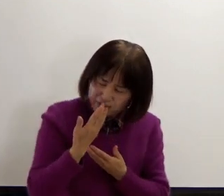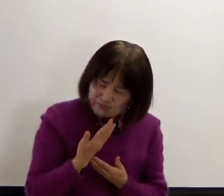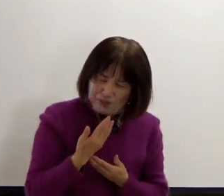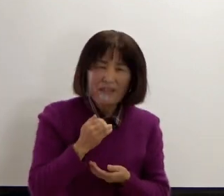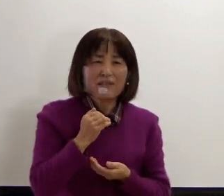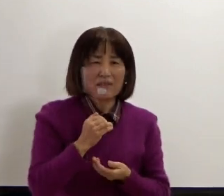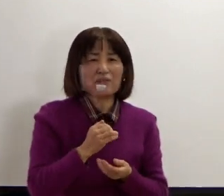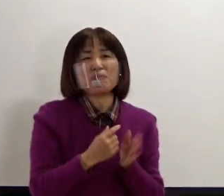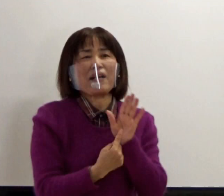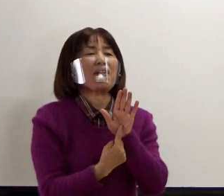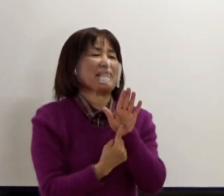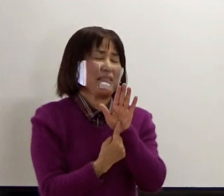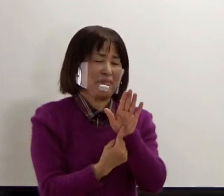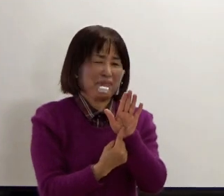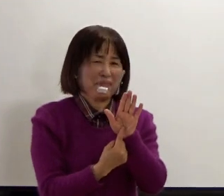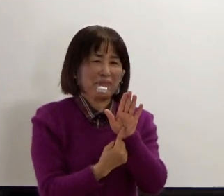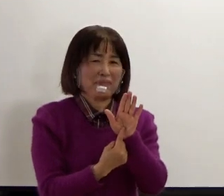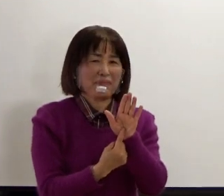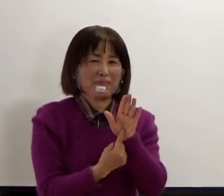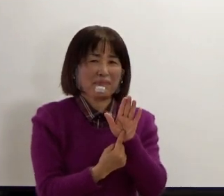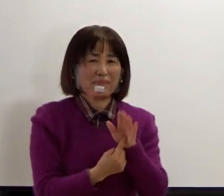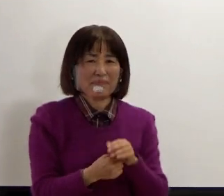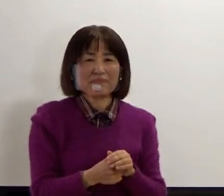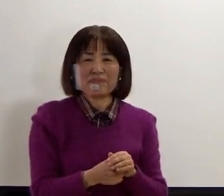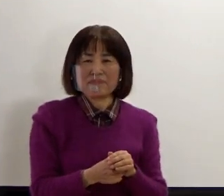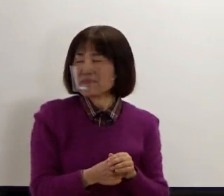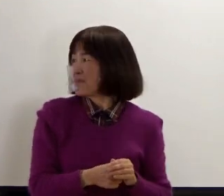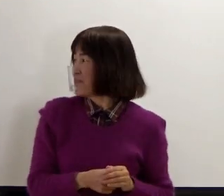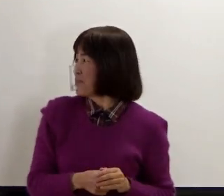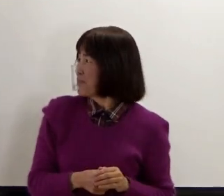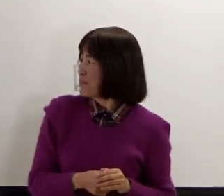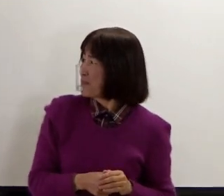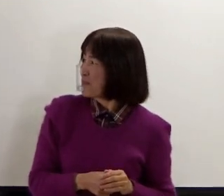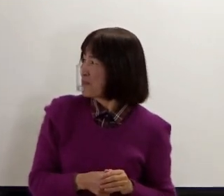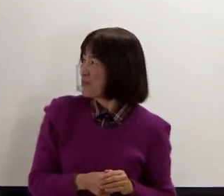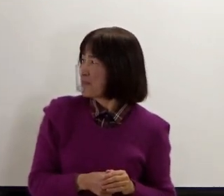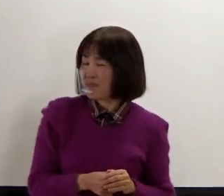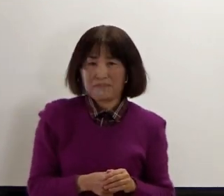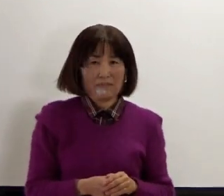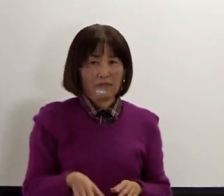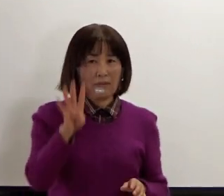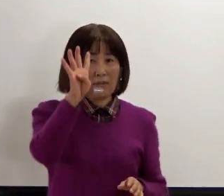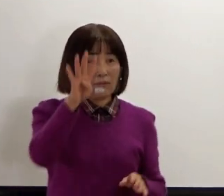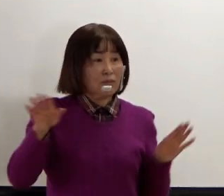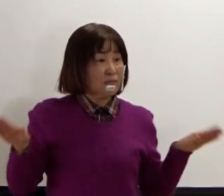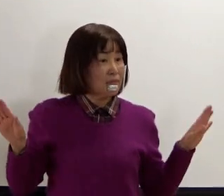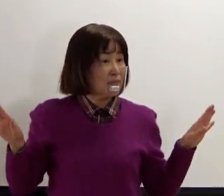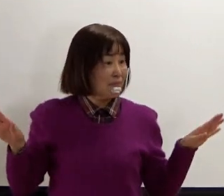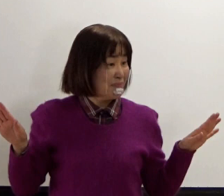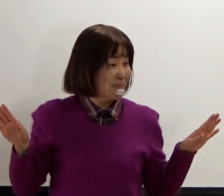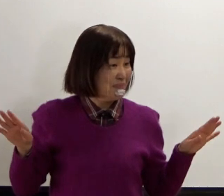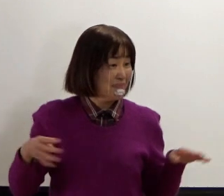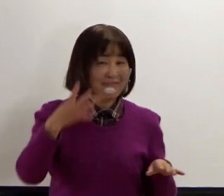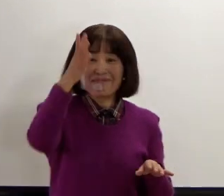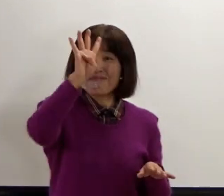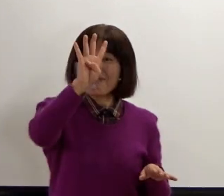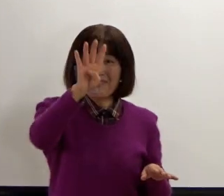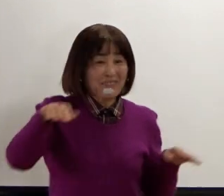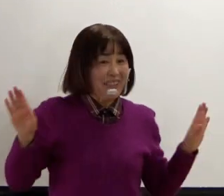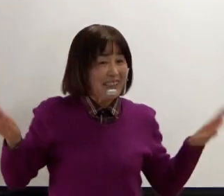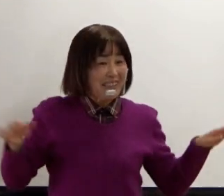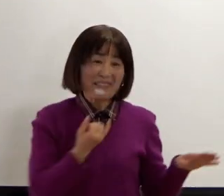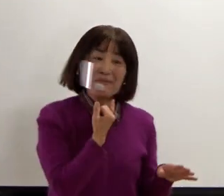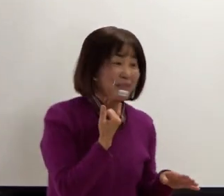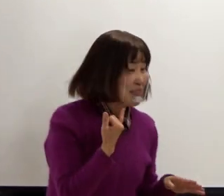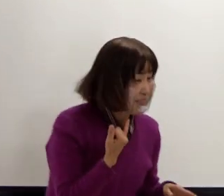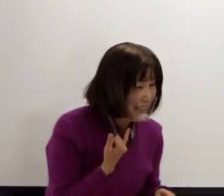ね。手話でヨハネってこうやるんですよね、四の羽ですからこうやるんですよね、なかなか面白いですね。手